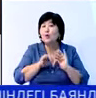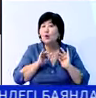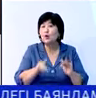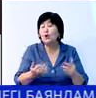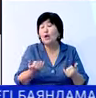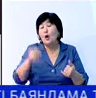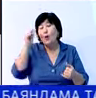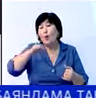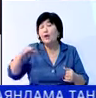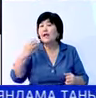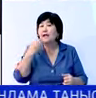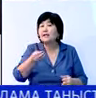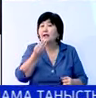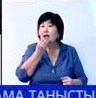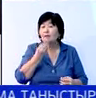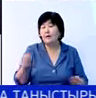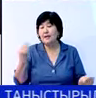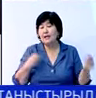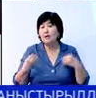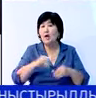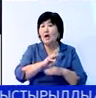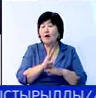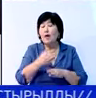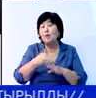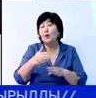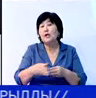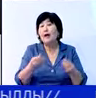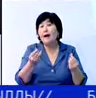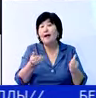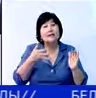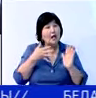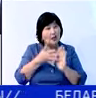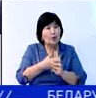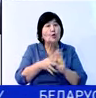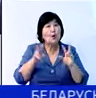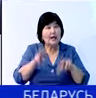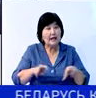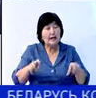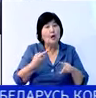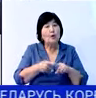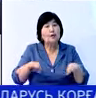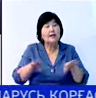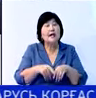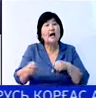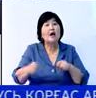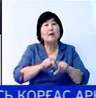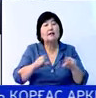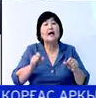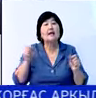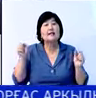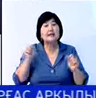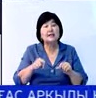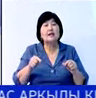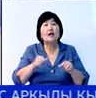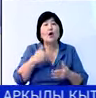Яғни оқушылардың ыстық тамақ пен киіммен қамтылуы, бөлінген қаражаттың игерілуі талданды. Осыған сәйкес басқармаға тиісті ұсыныстар